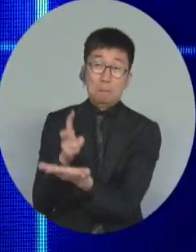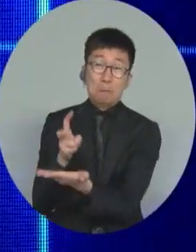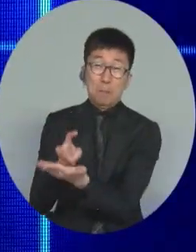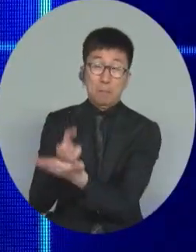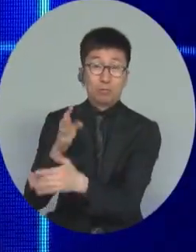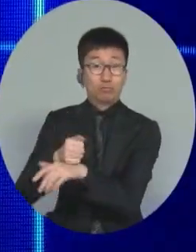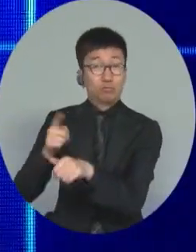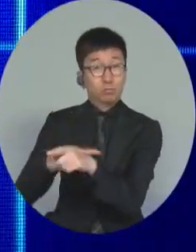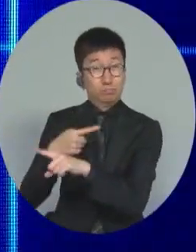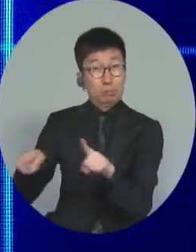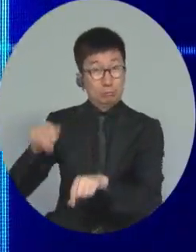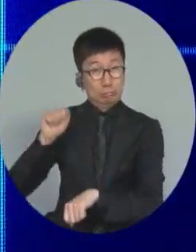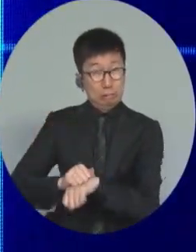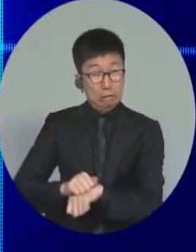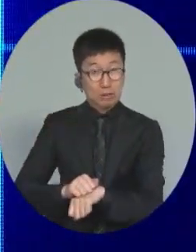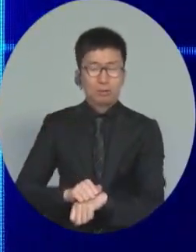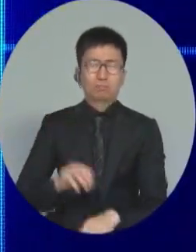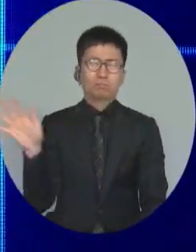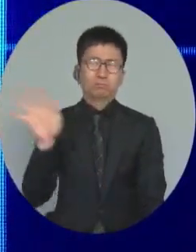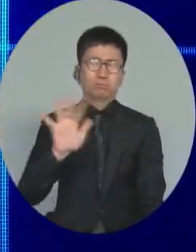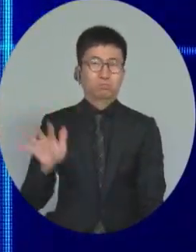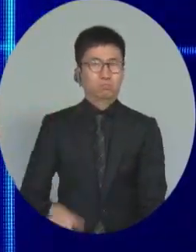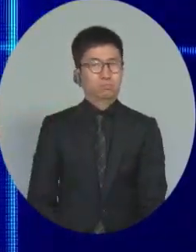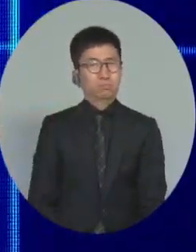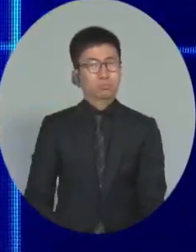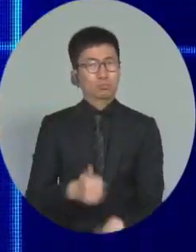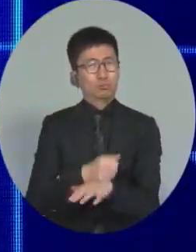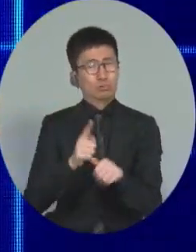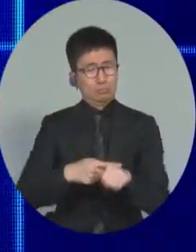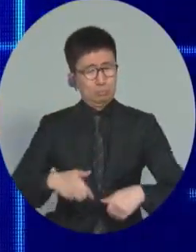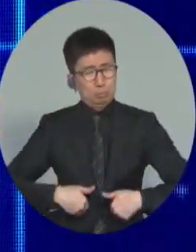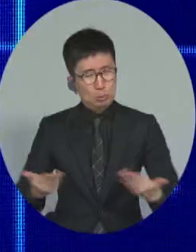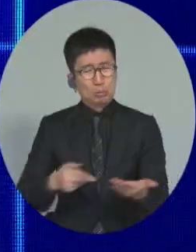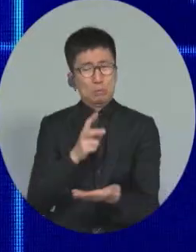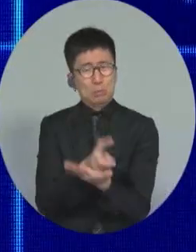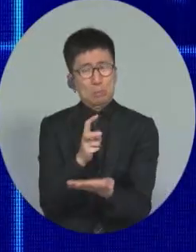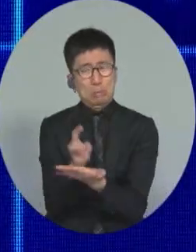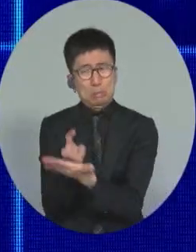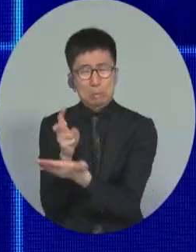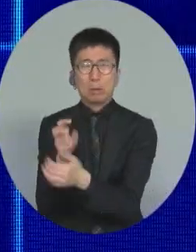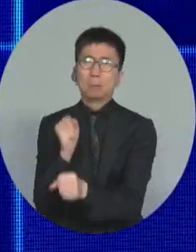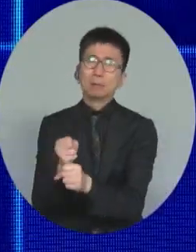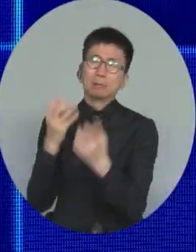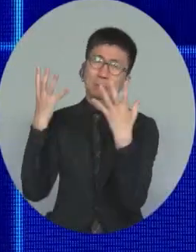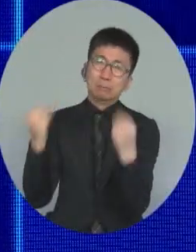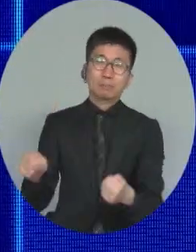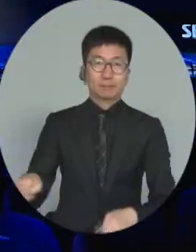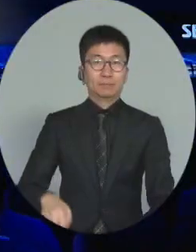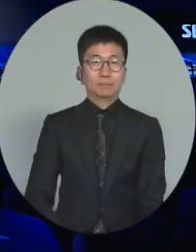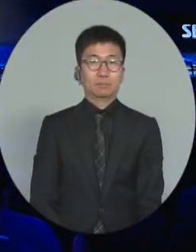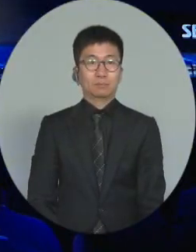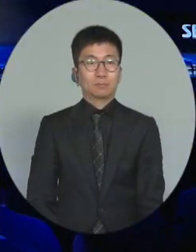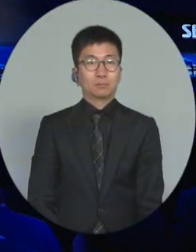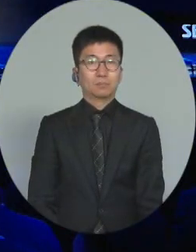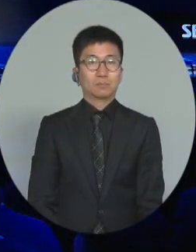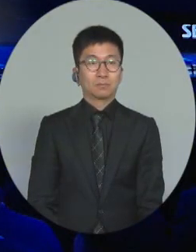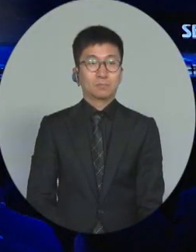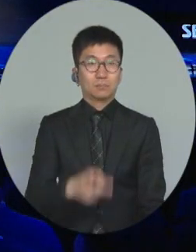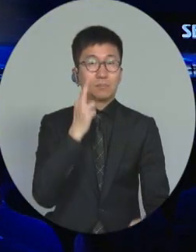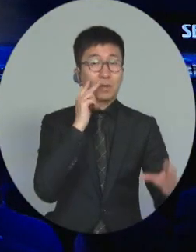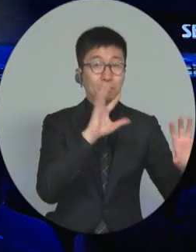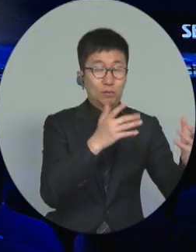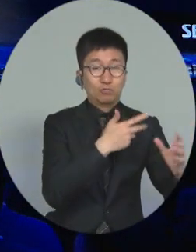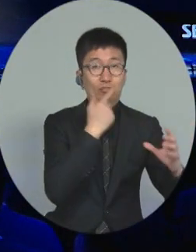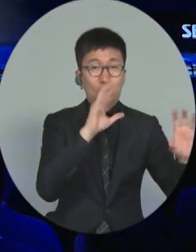좋은 평가를 받는 사회적 압력 때문에 불필요한 규제 입법이 양산되고 있습니다 미국이나